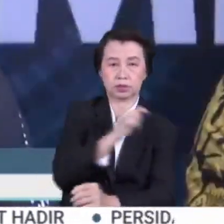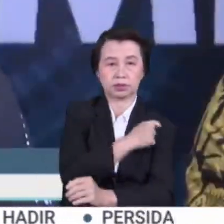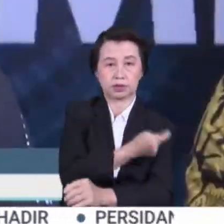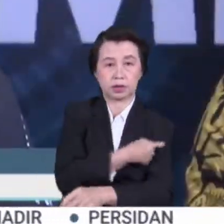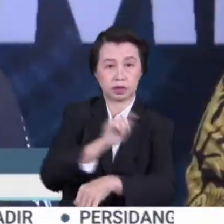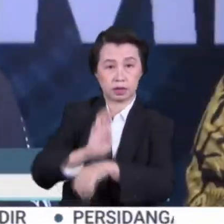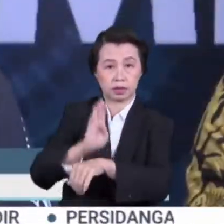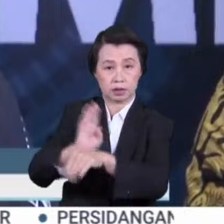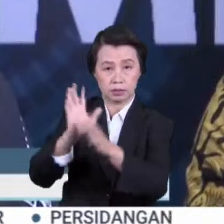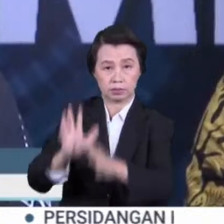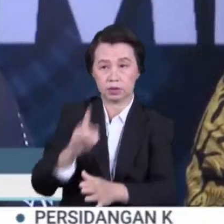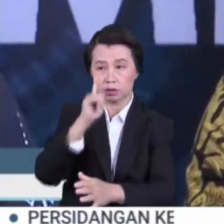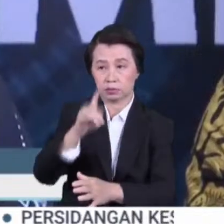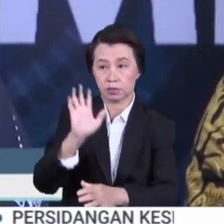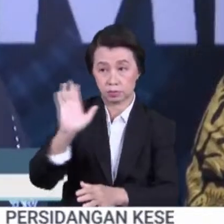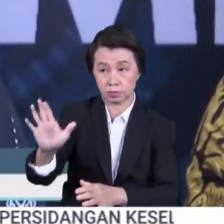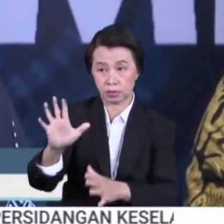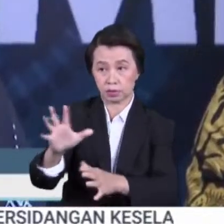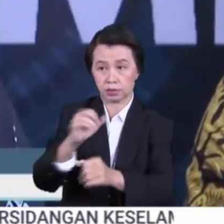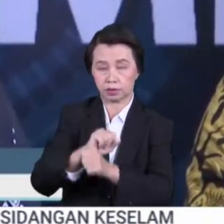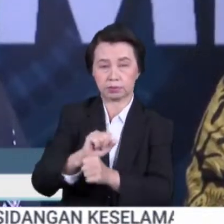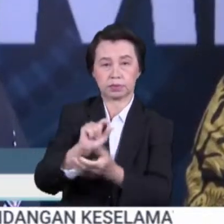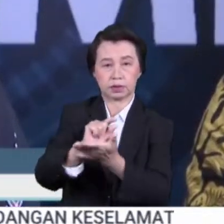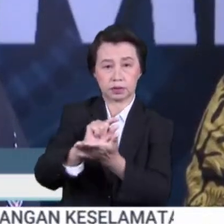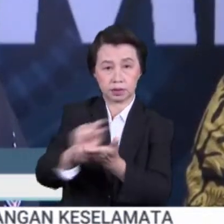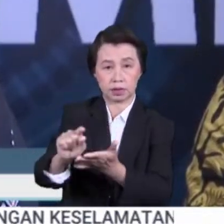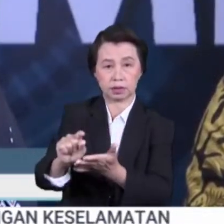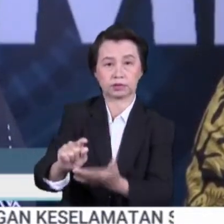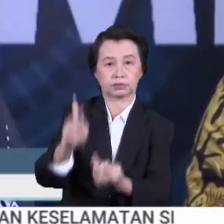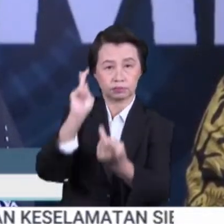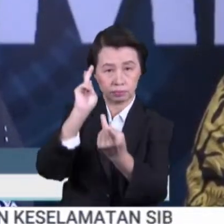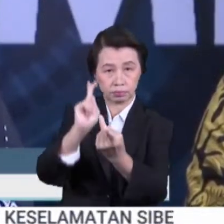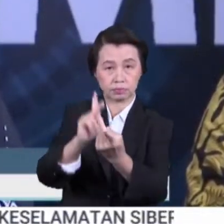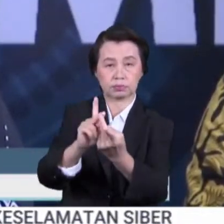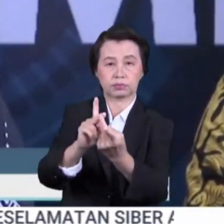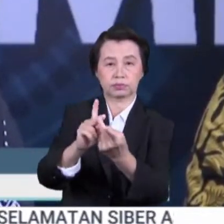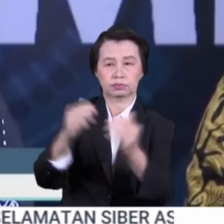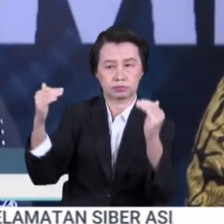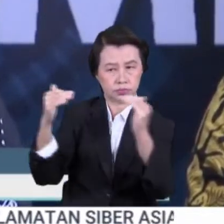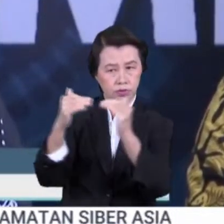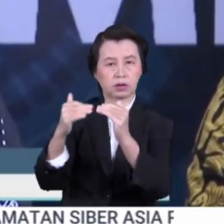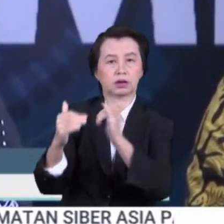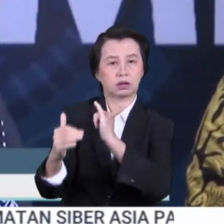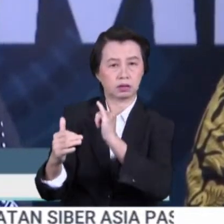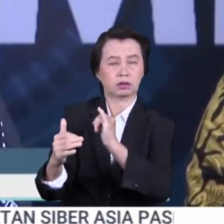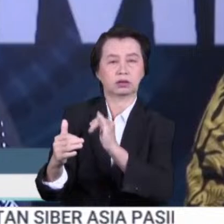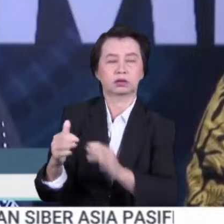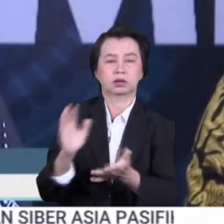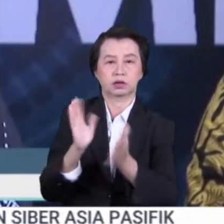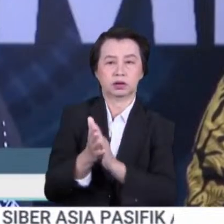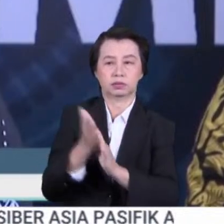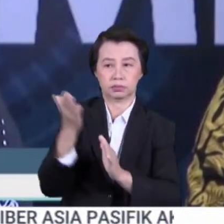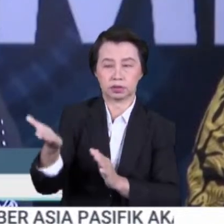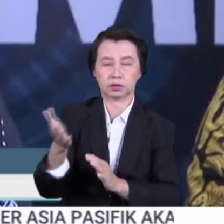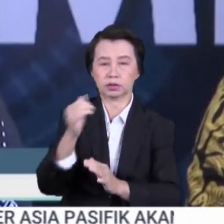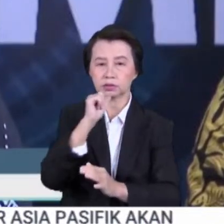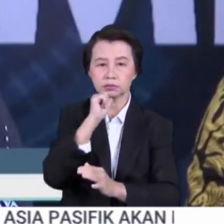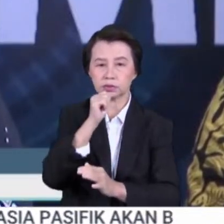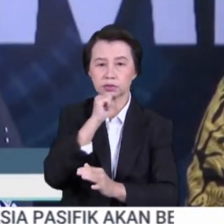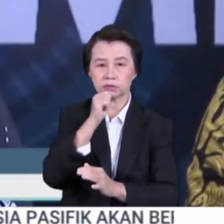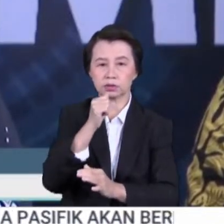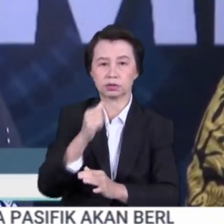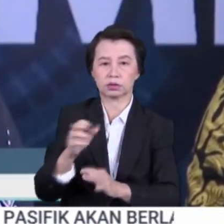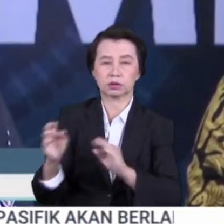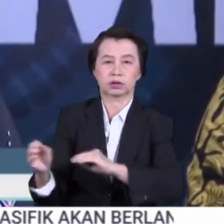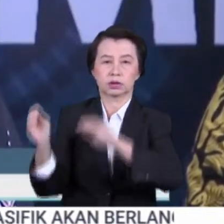dan memastikan mereka mendapat gaji yang sepadan, setimpal, agar mereka tidak